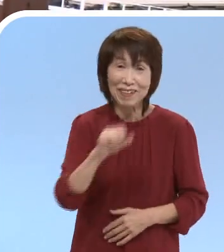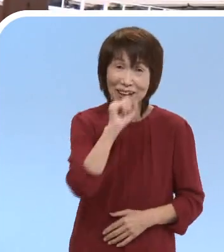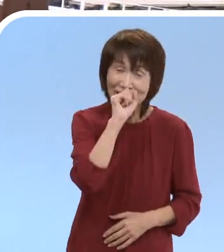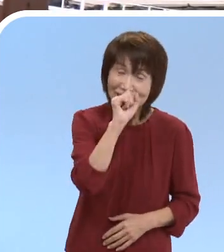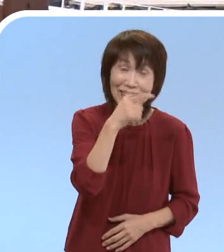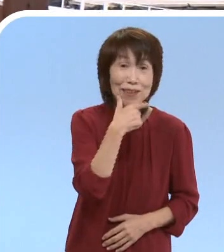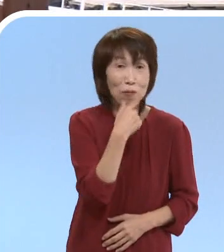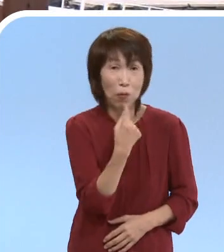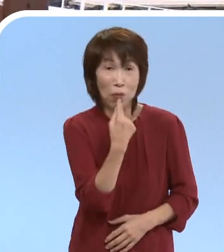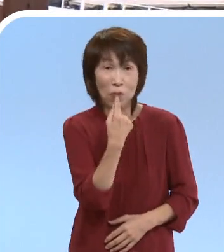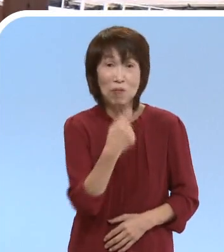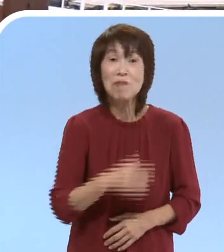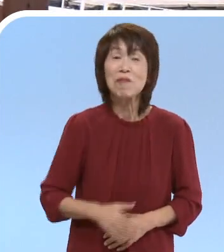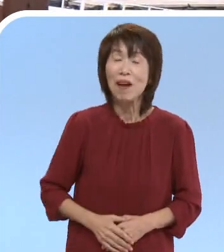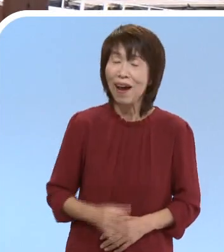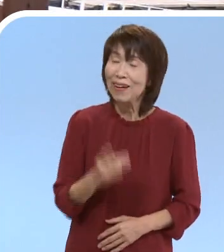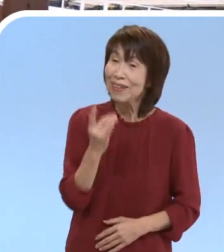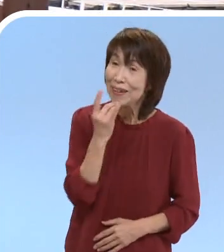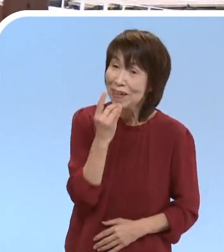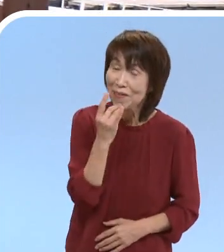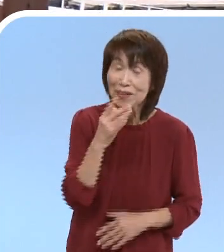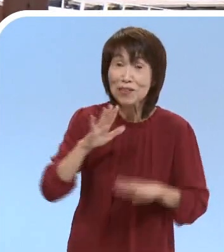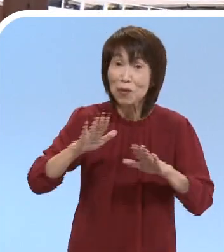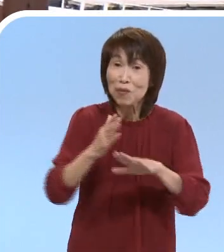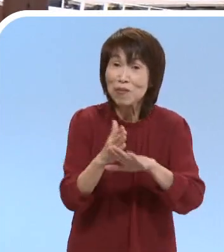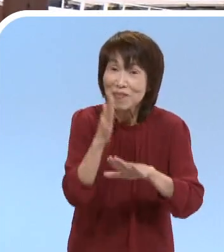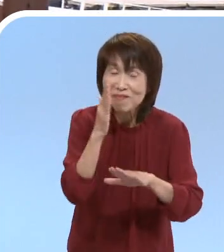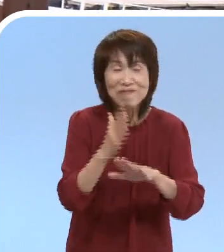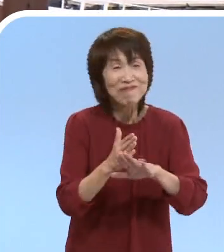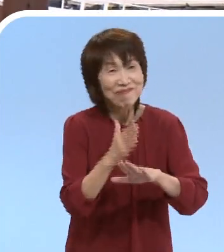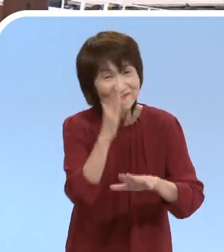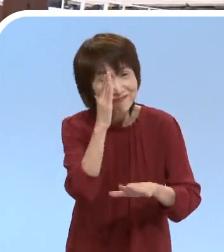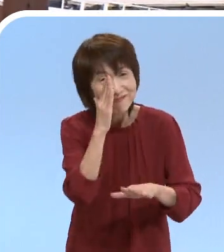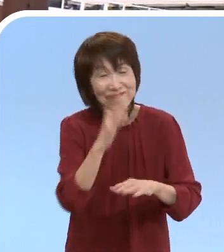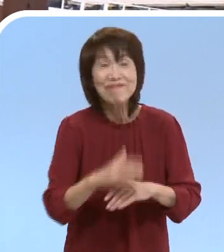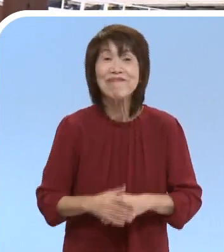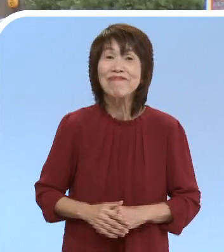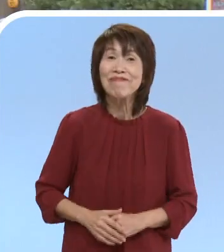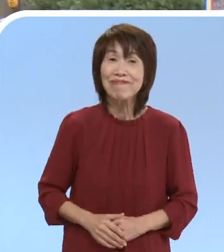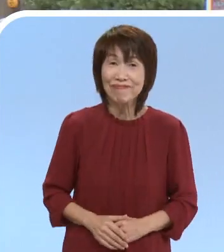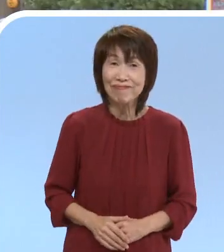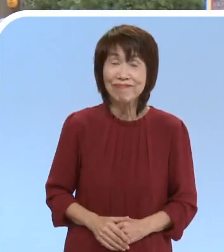と。 いや、期待してます。今日本当にありがとうございまし ました。